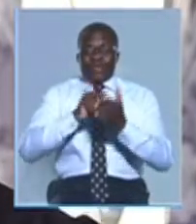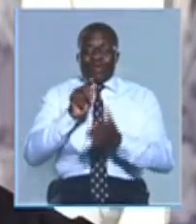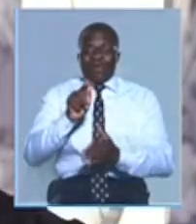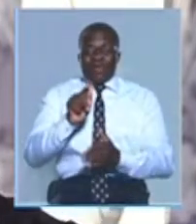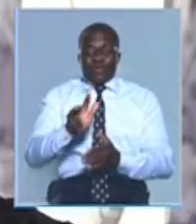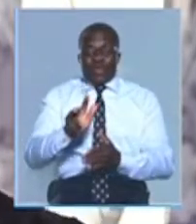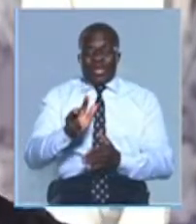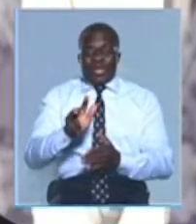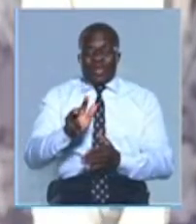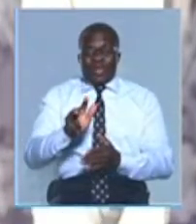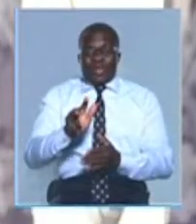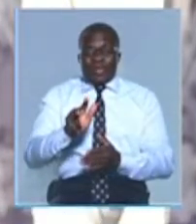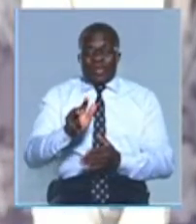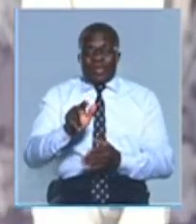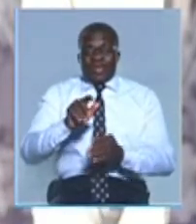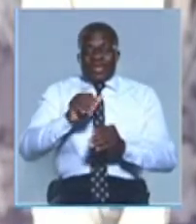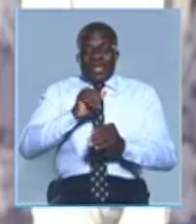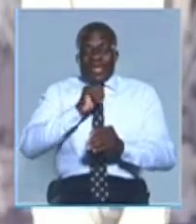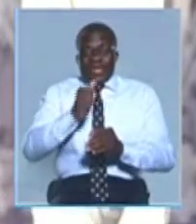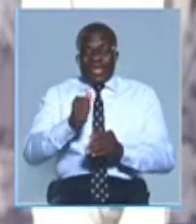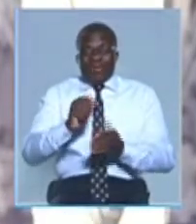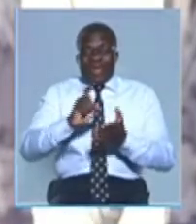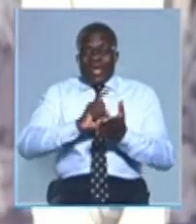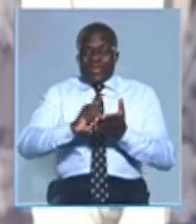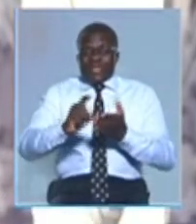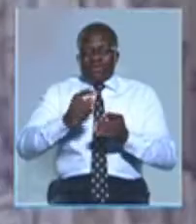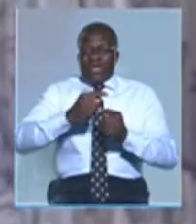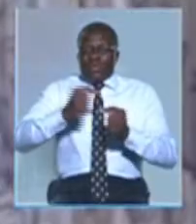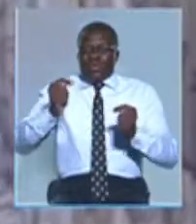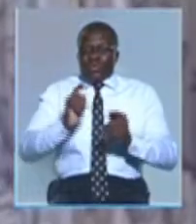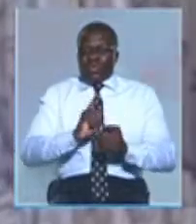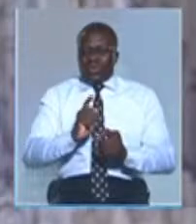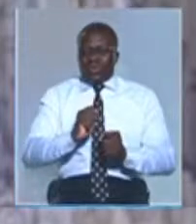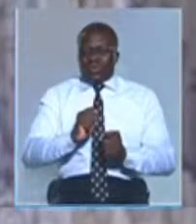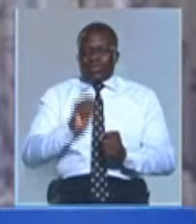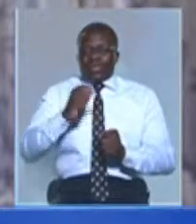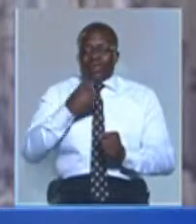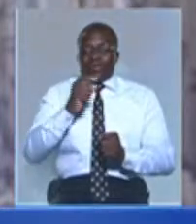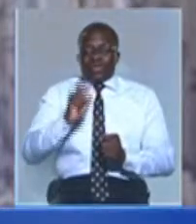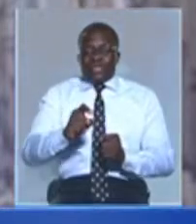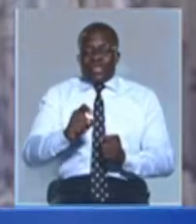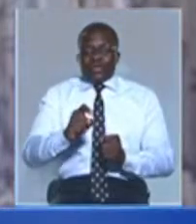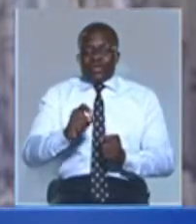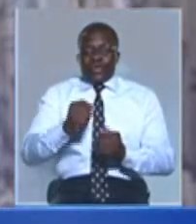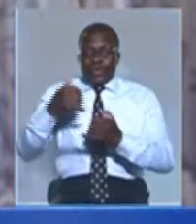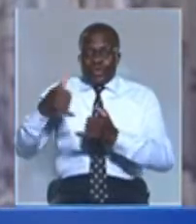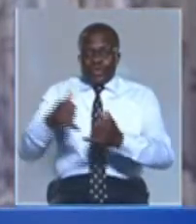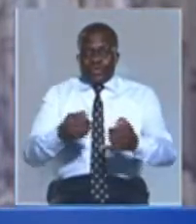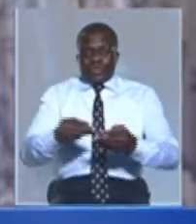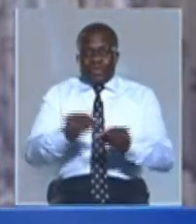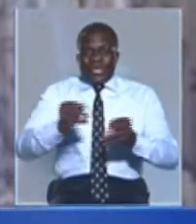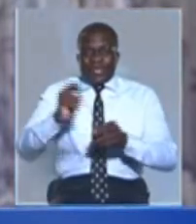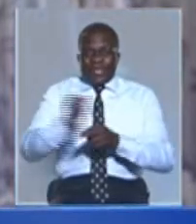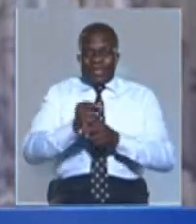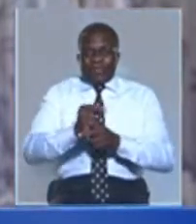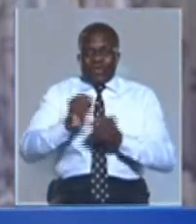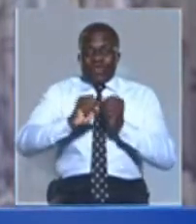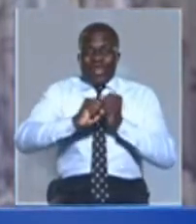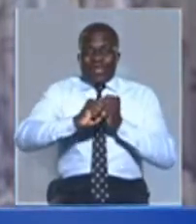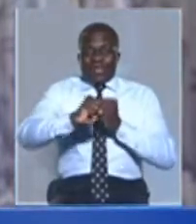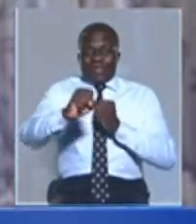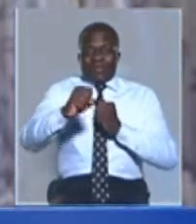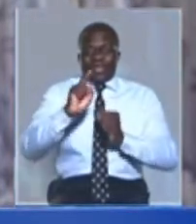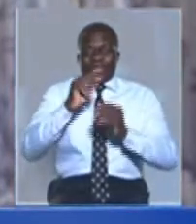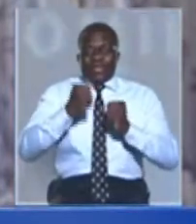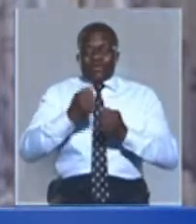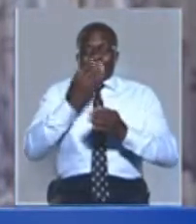2023 n'est donc pas un séminaire de trop. Il faut dire que le suivi médiatique rigoureux de la campagne nous